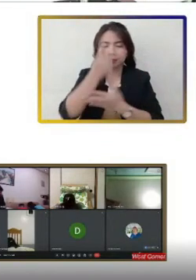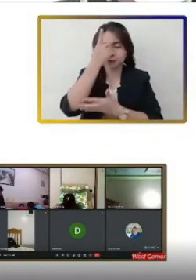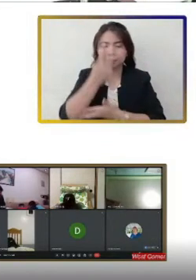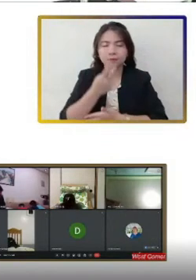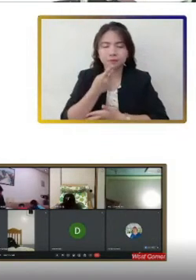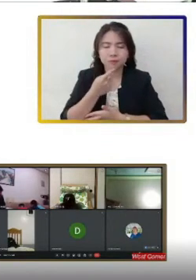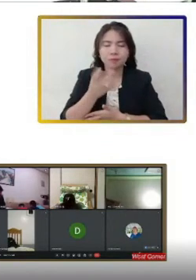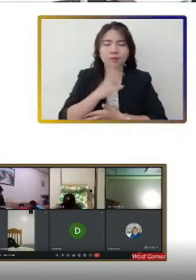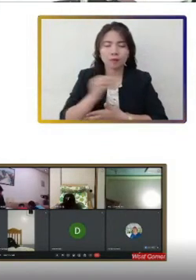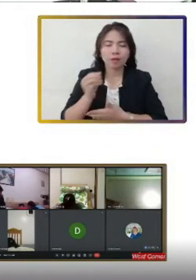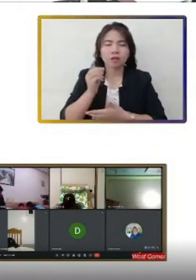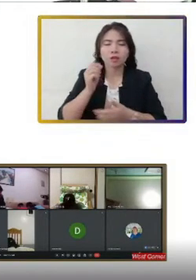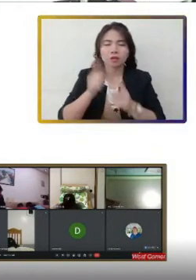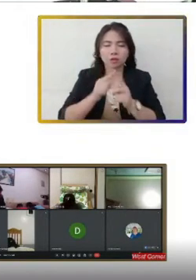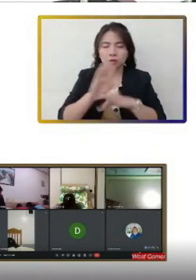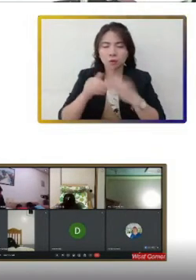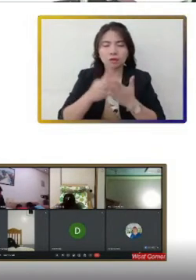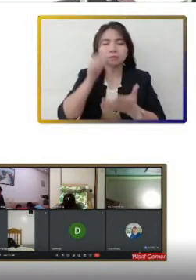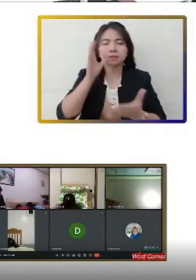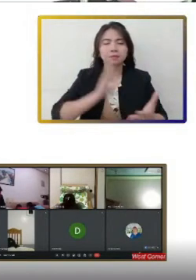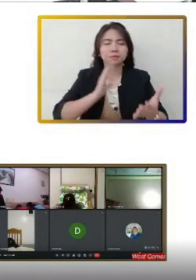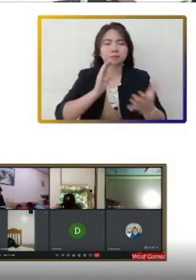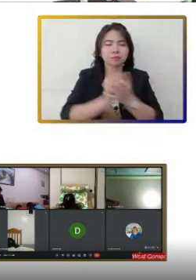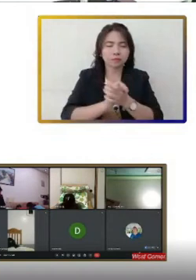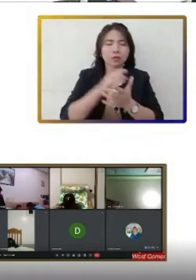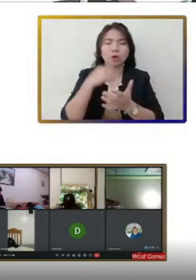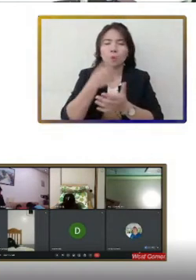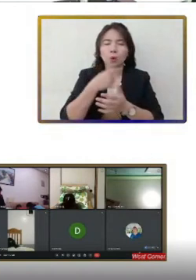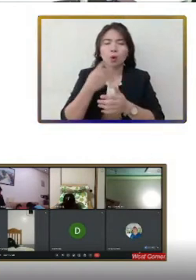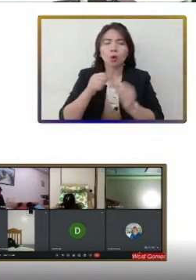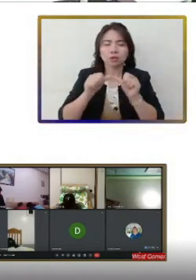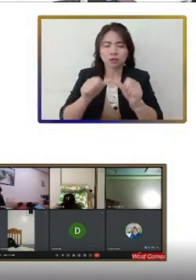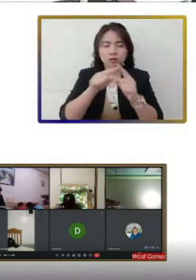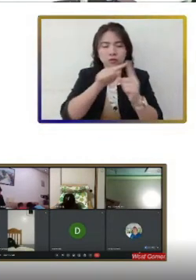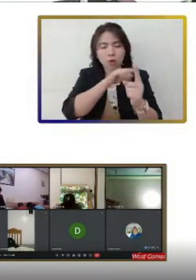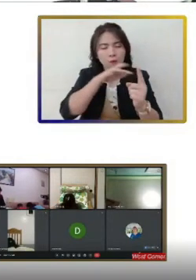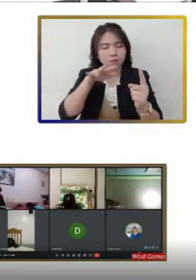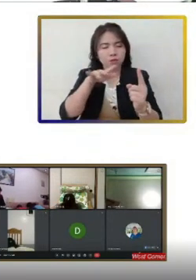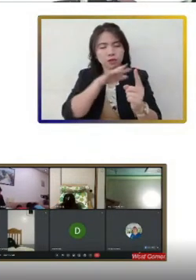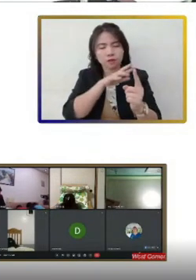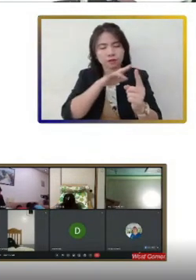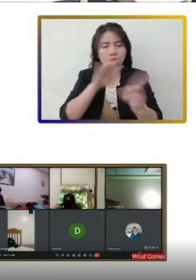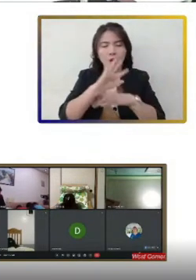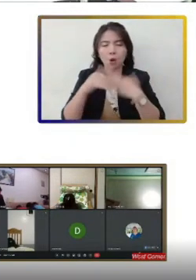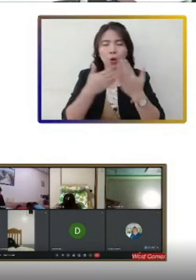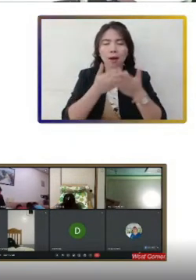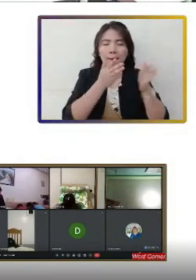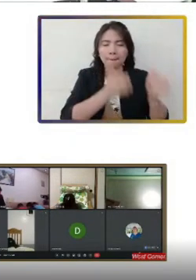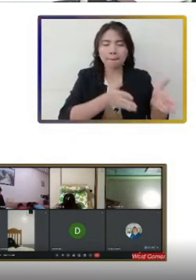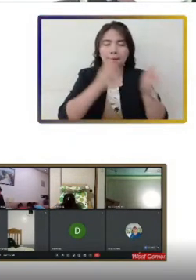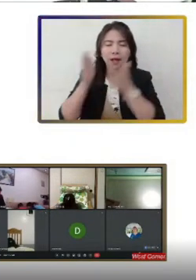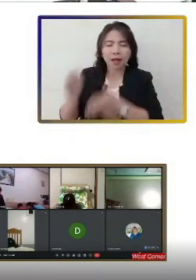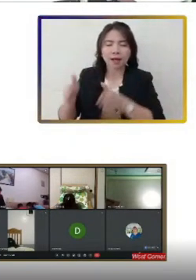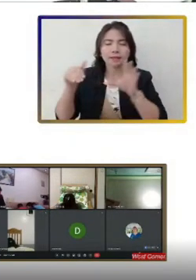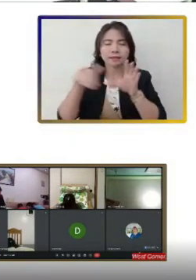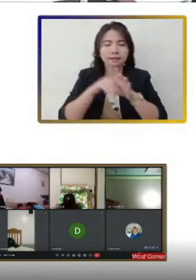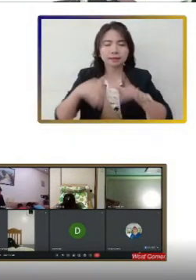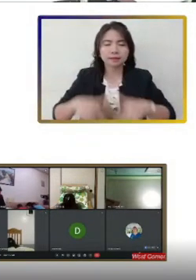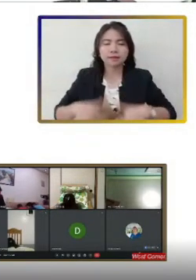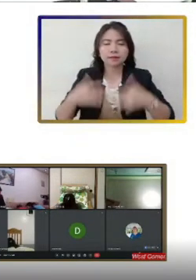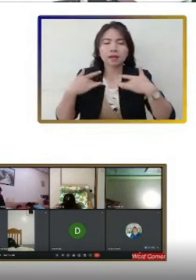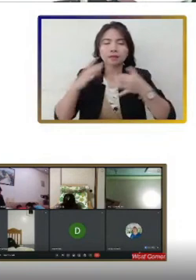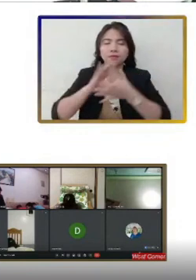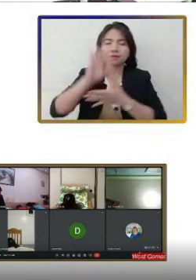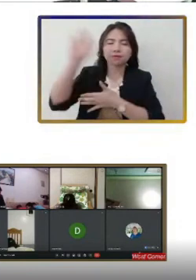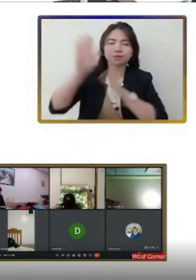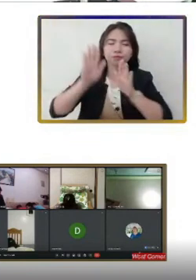niyo po ang mga asawang babae na patuloy po na sila mag-observe, Panginoon, sa plano niyo po sa buhay ng inyong mga